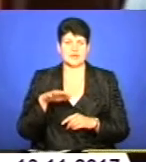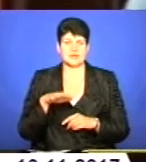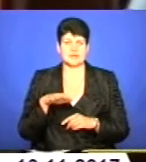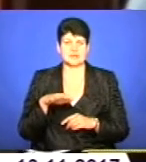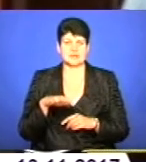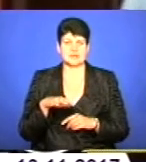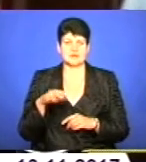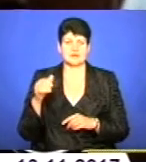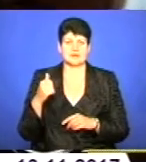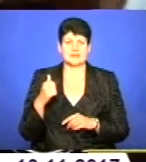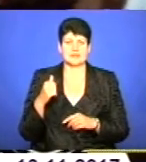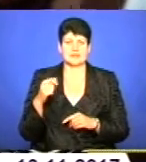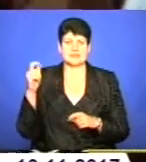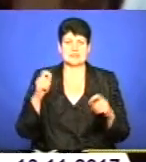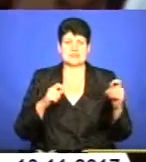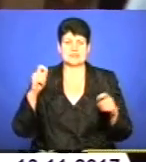воєнний з'їзд